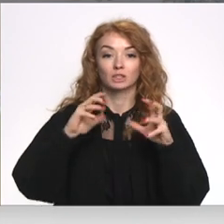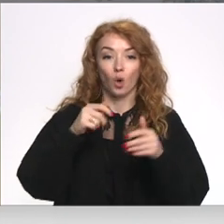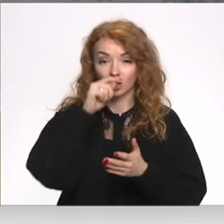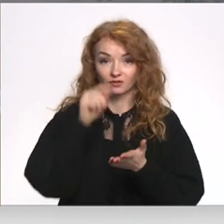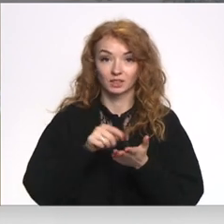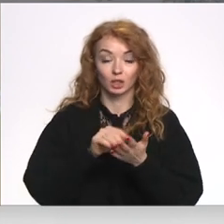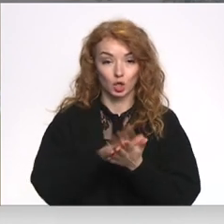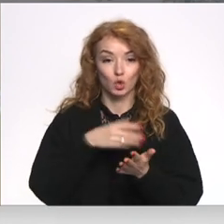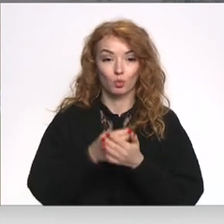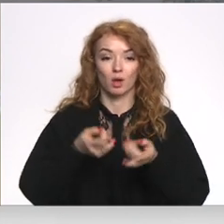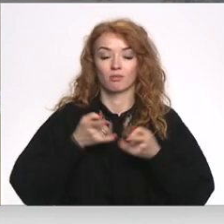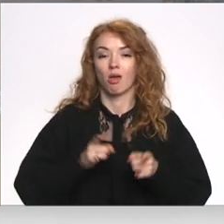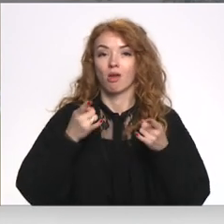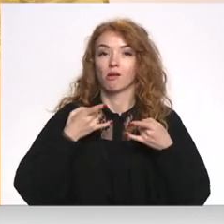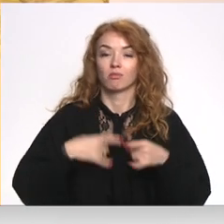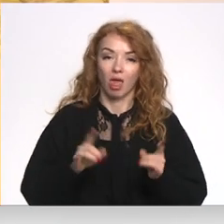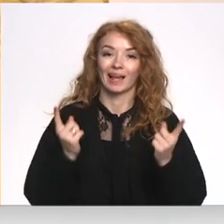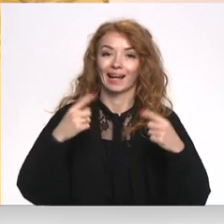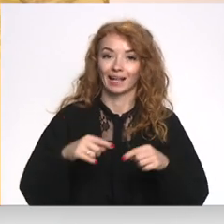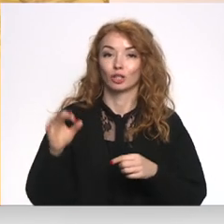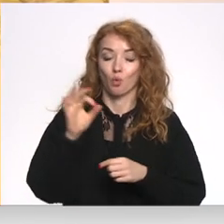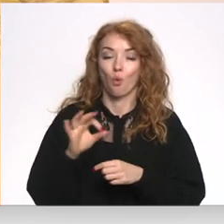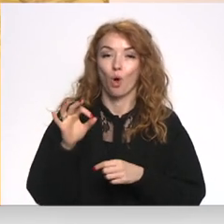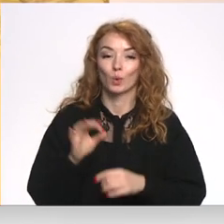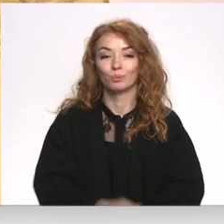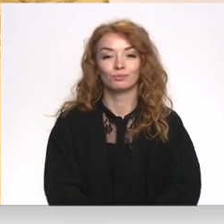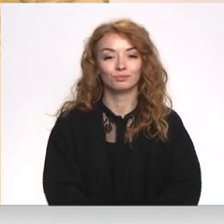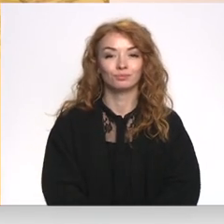vista joprojām dēj krīzes olu. Ieva Benefelda, Lants Peršavicis, Skrundas televīzija.